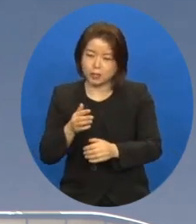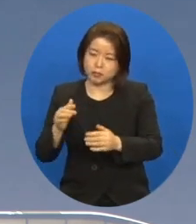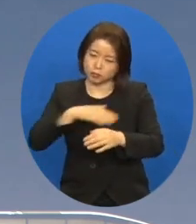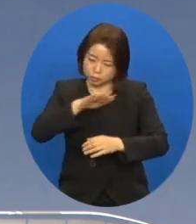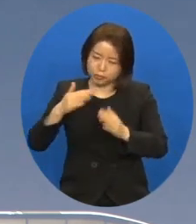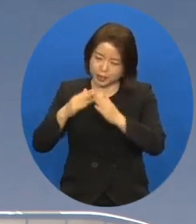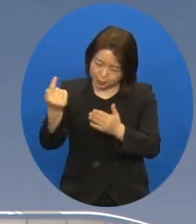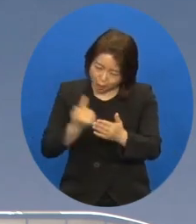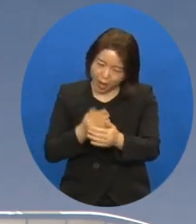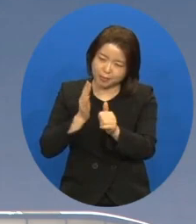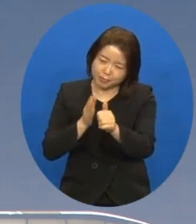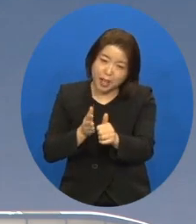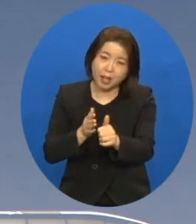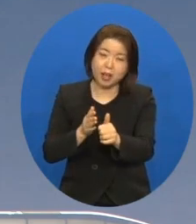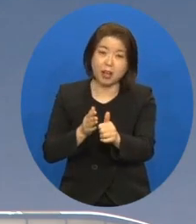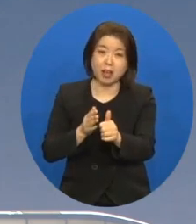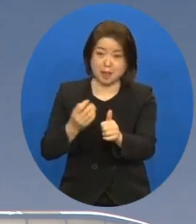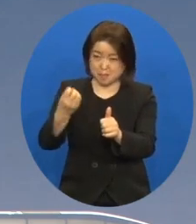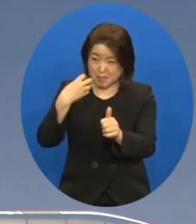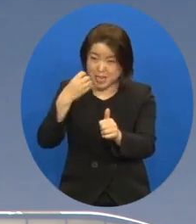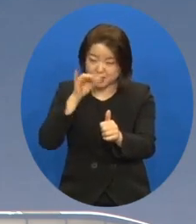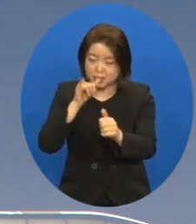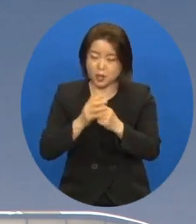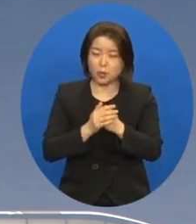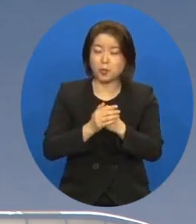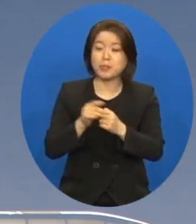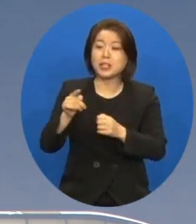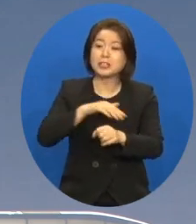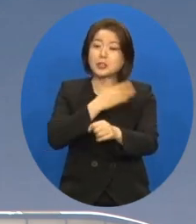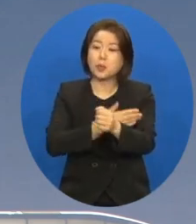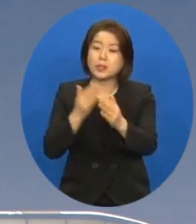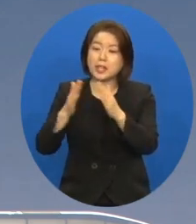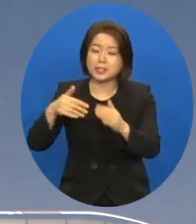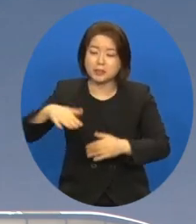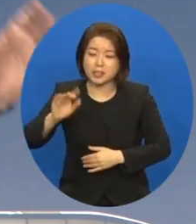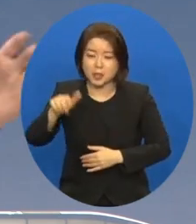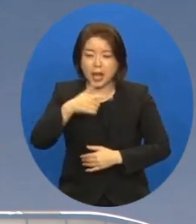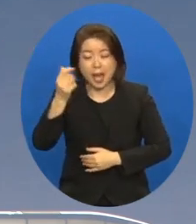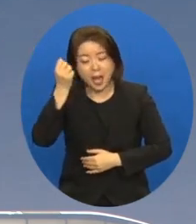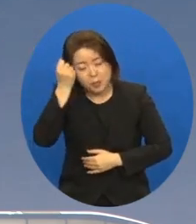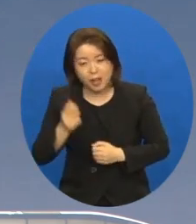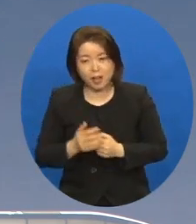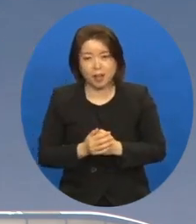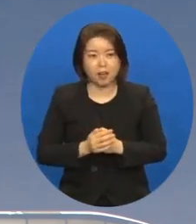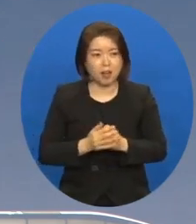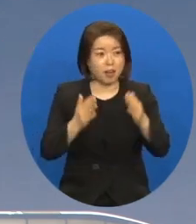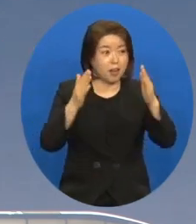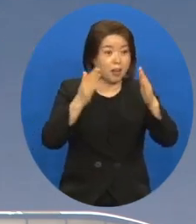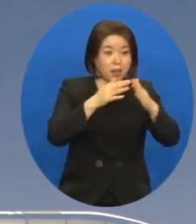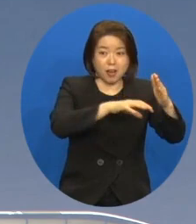권해서 그 권사님 댁에 가서 하루를 묵었어요. 참 집이 좋더라고요.